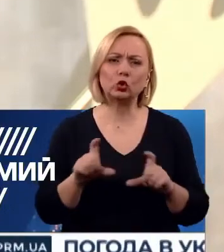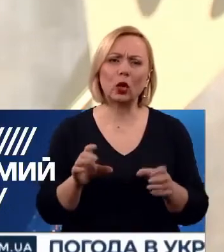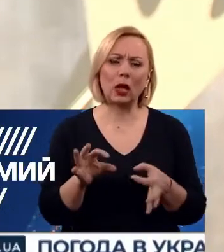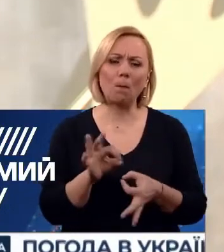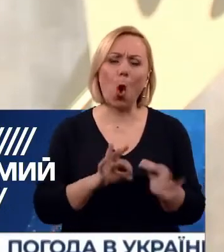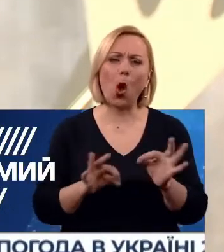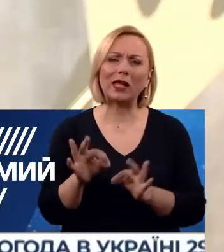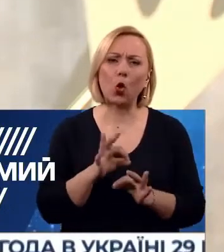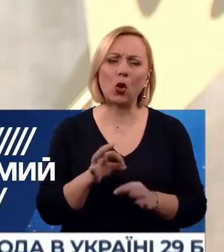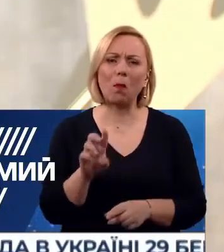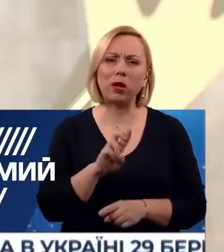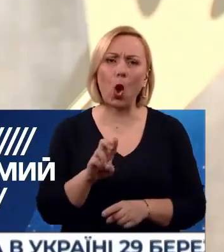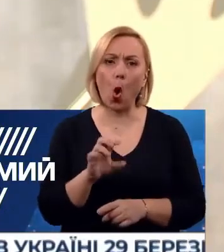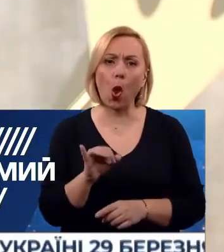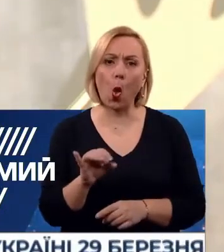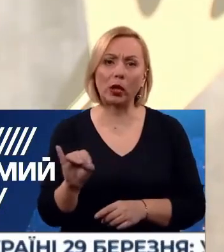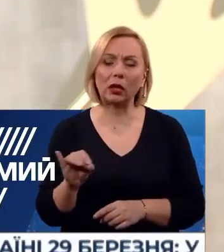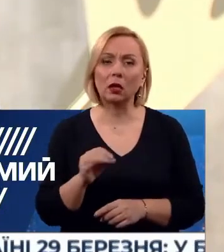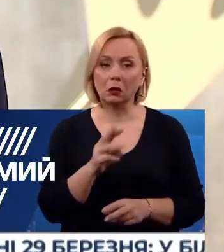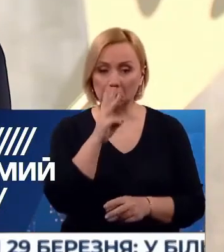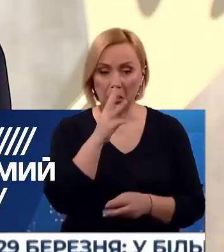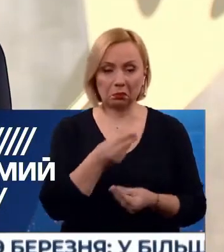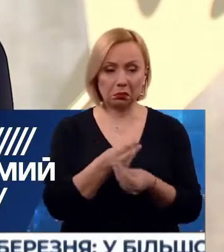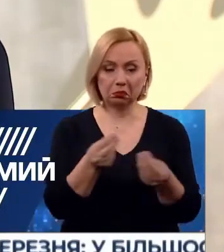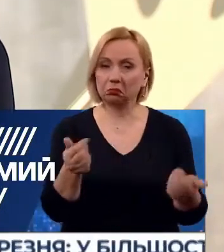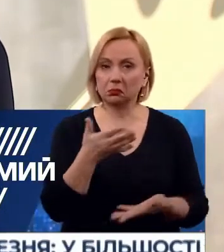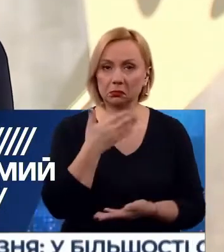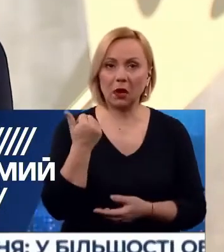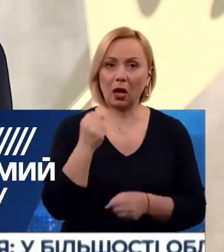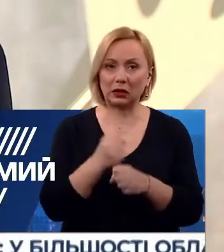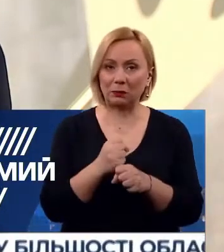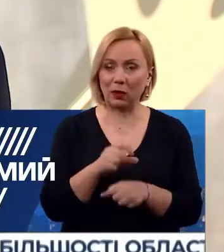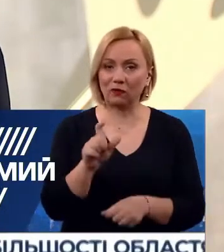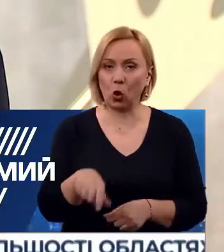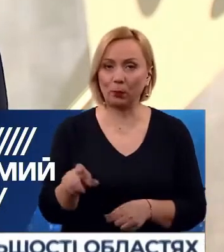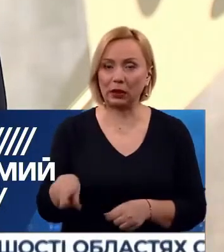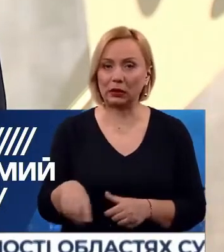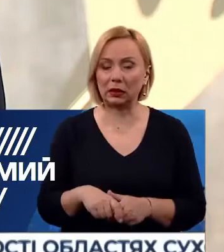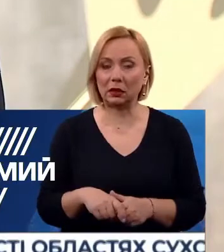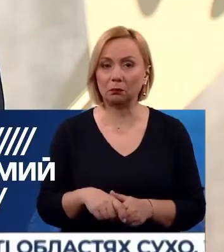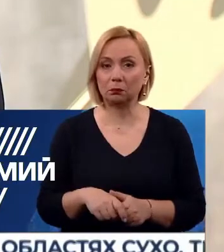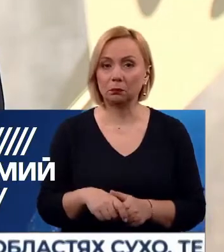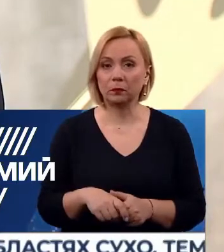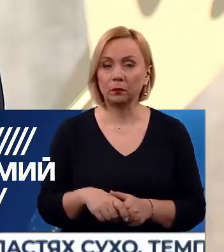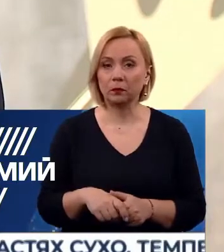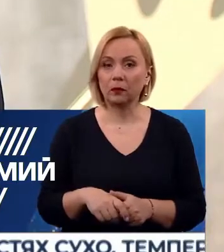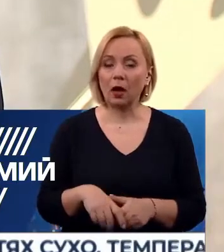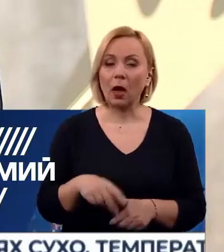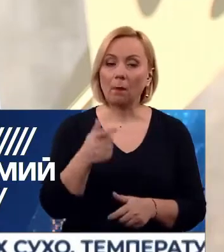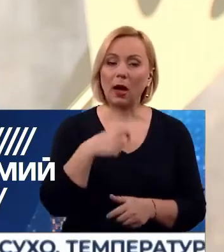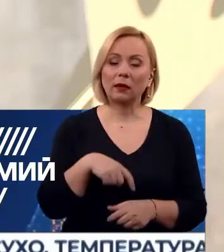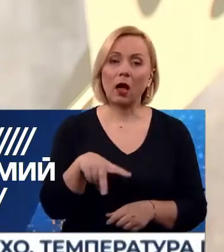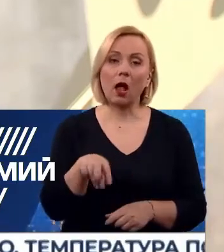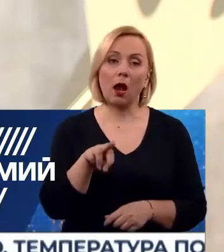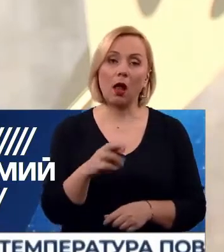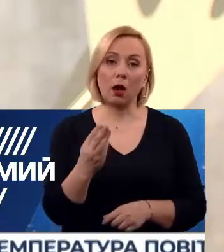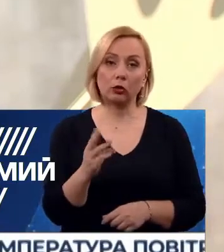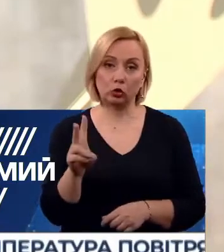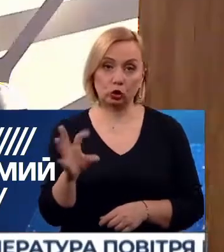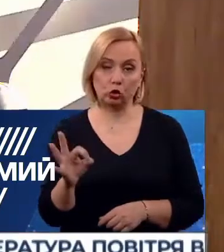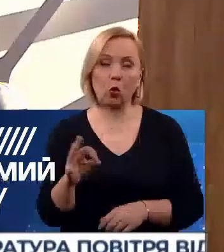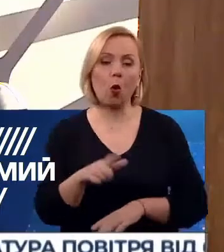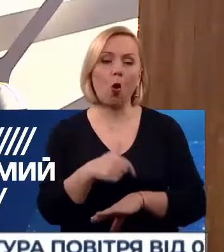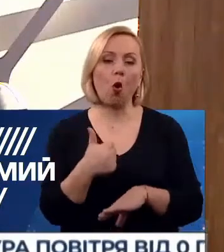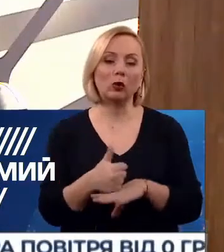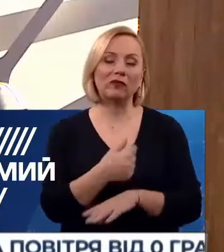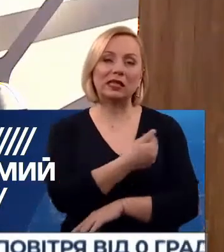видаємо зарплату, заморожуємо зарплату співробітникам. Скажіть, будь ласка, ще ось таке питання. Ось пан Ляшко, який головний